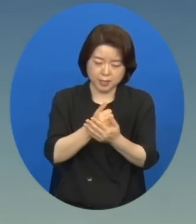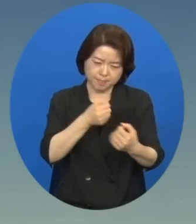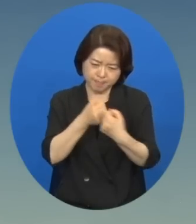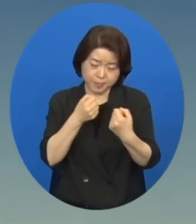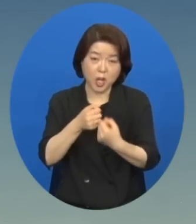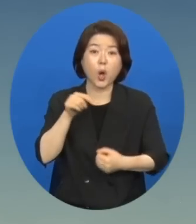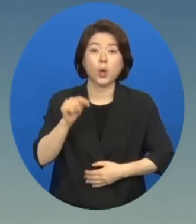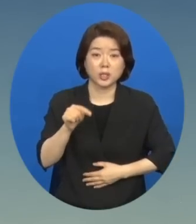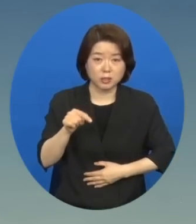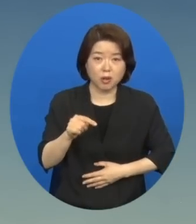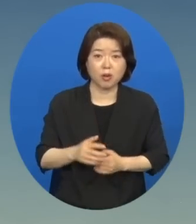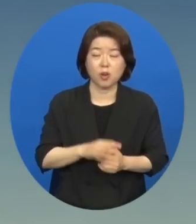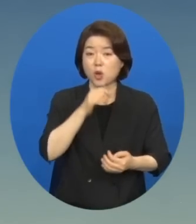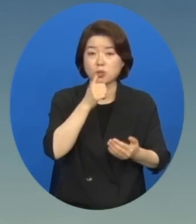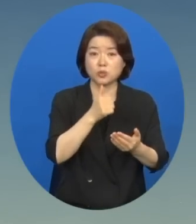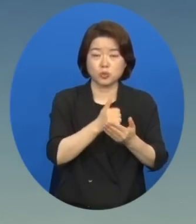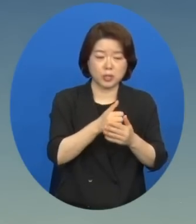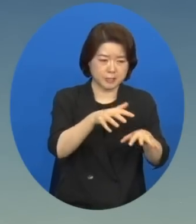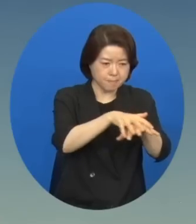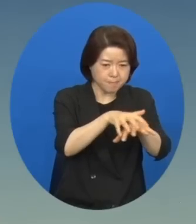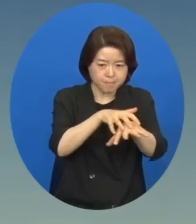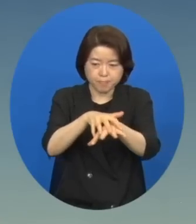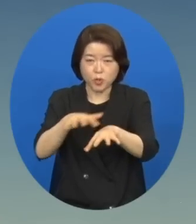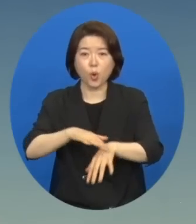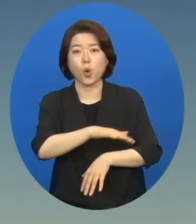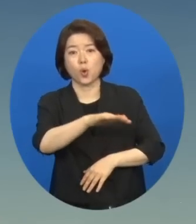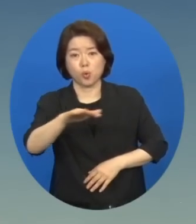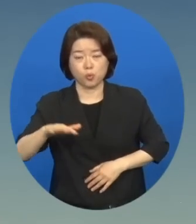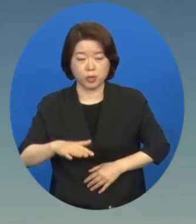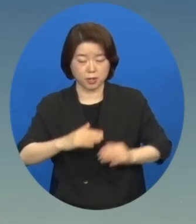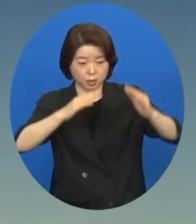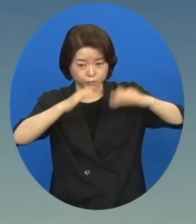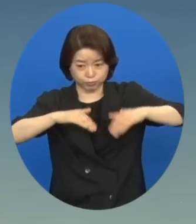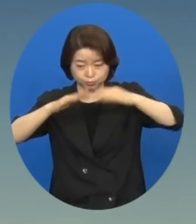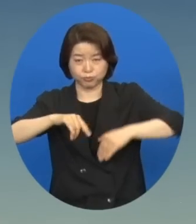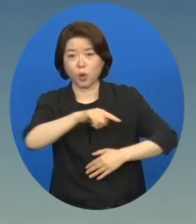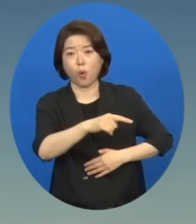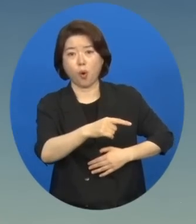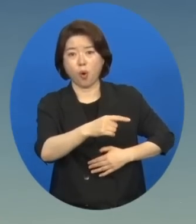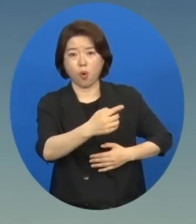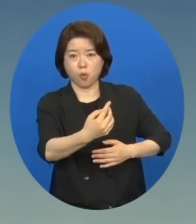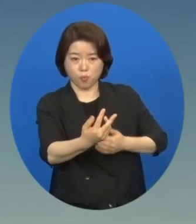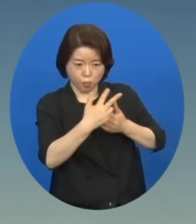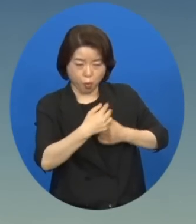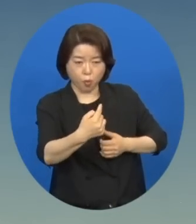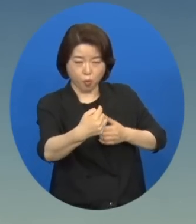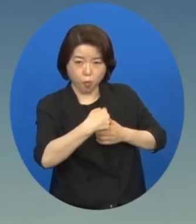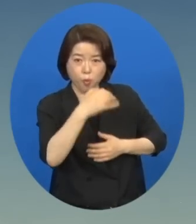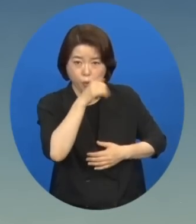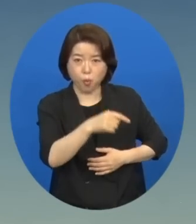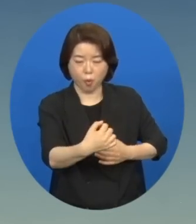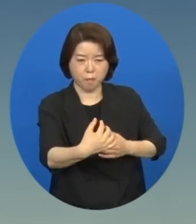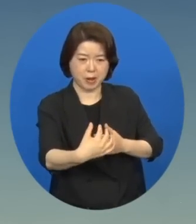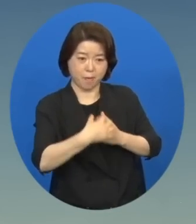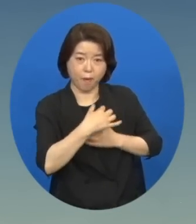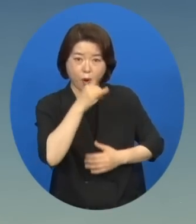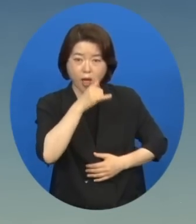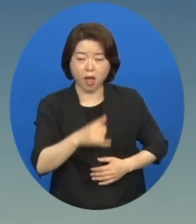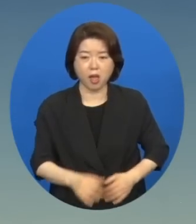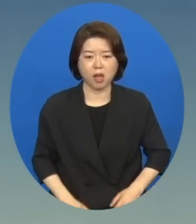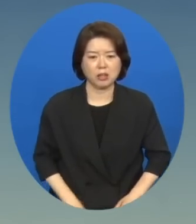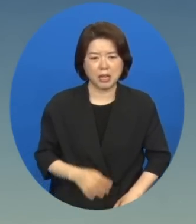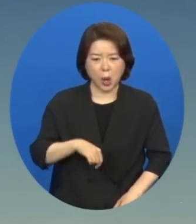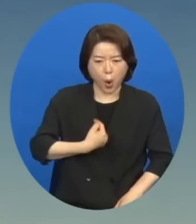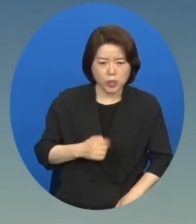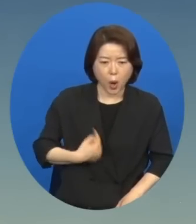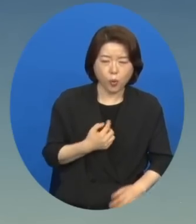것은, 죄는 조직적으로 우리를 무너뜨리려고 합니다. 근데 우리는요, 너무 각개 전투할 때가